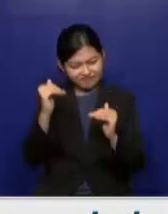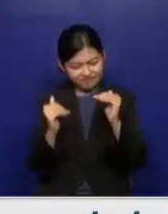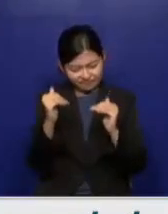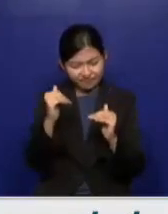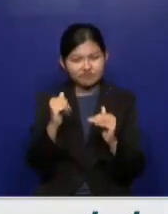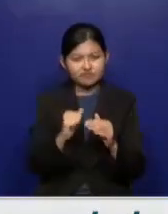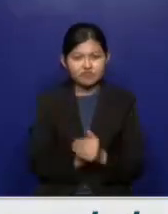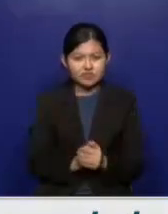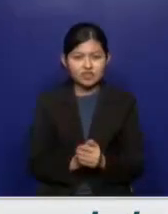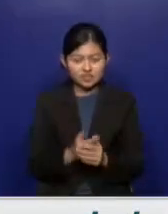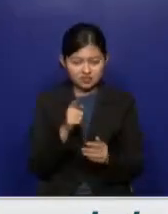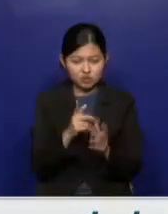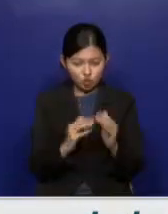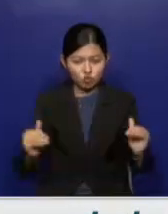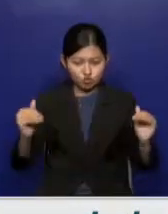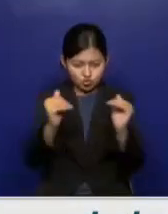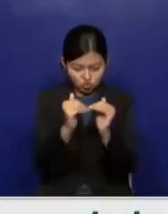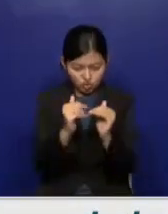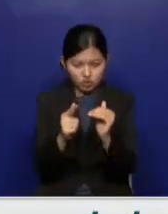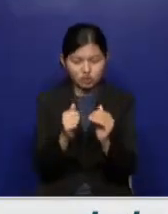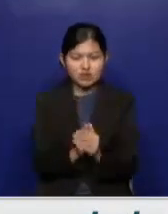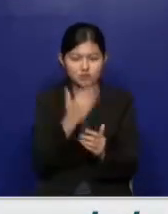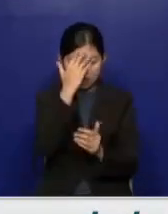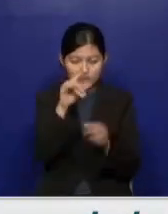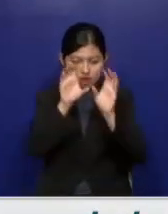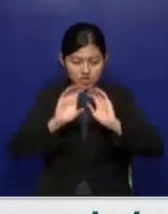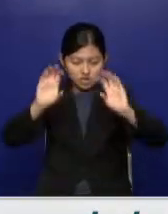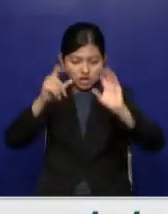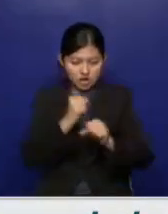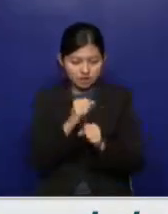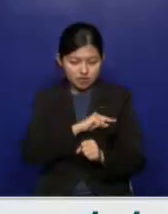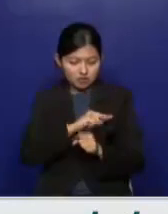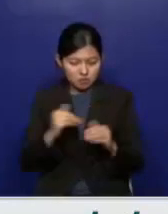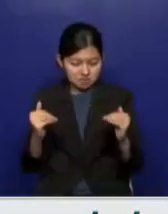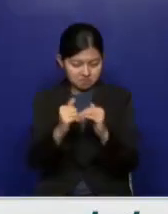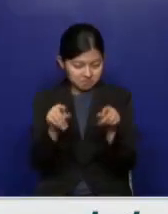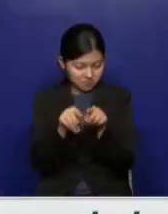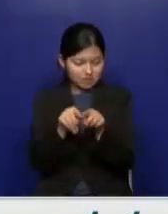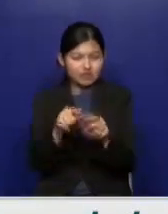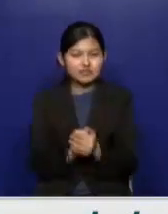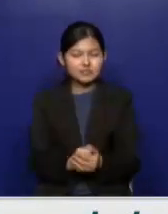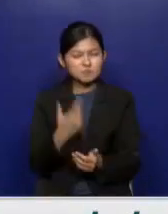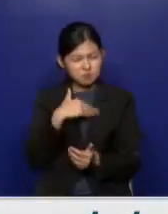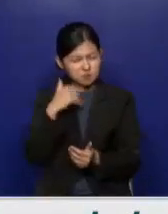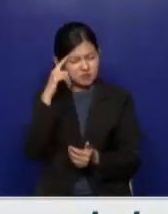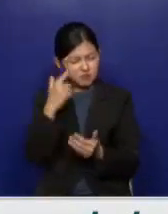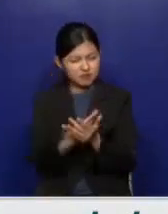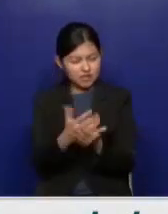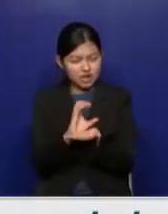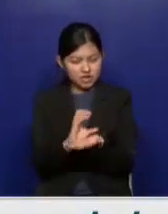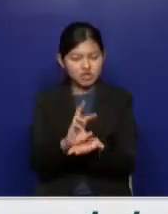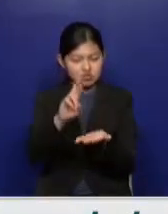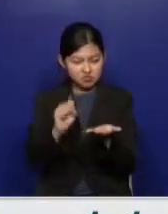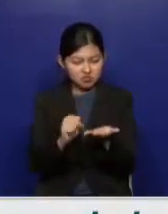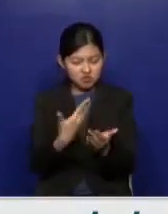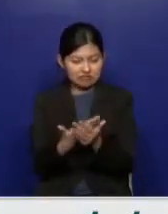วัสดิการเท่ากับที่ครั้งที่ทำงานกับท่านนะครับผมก็คิดว่า งบกลางนี้ได้ใช้จ่ายไปอย่างไม่เป็น